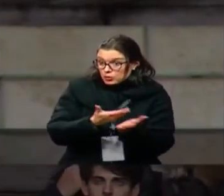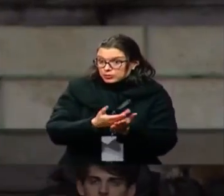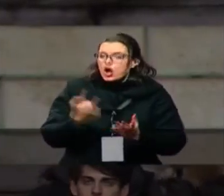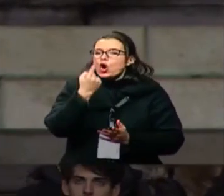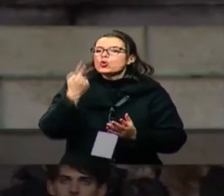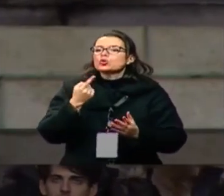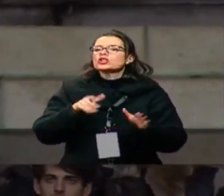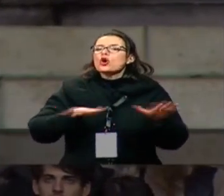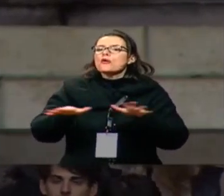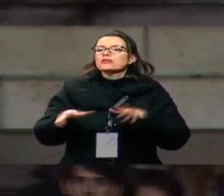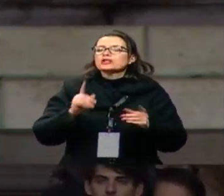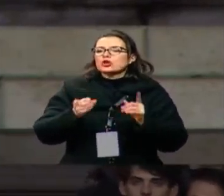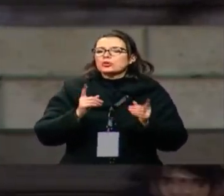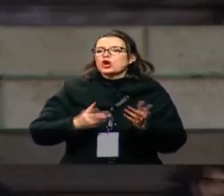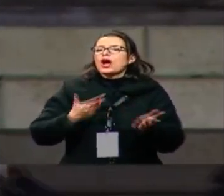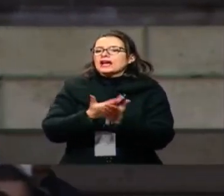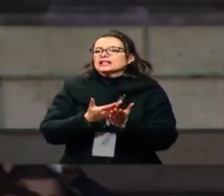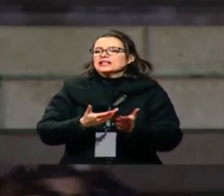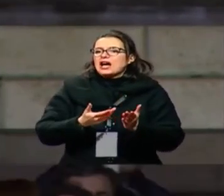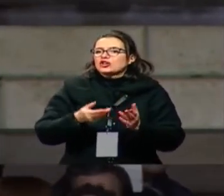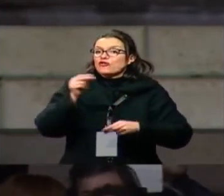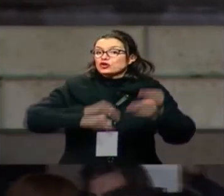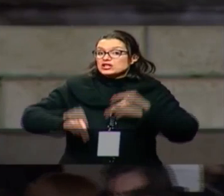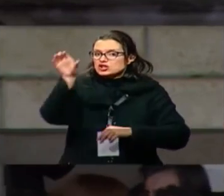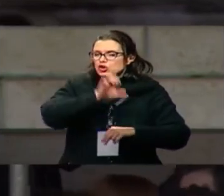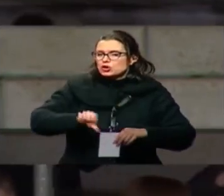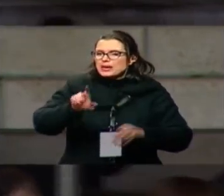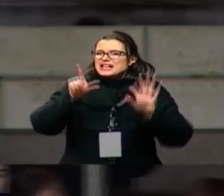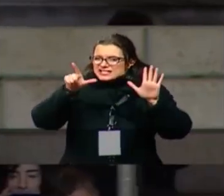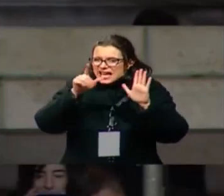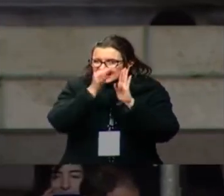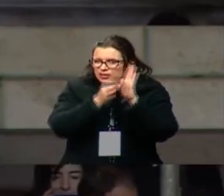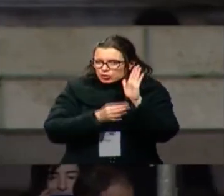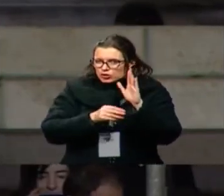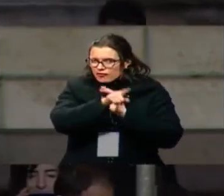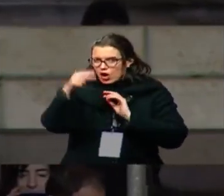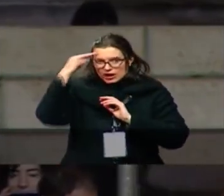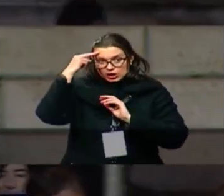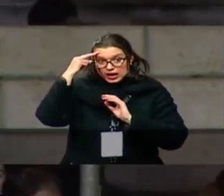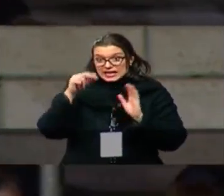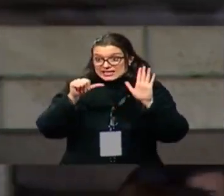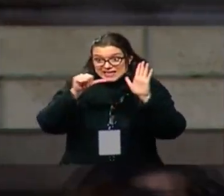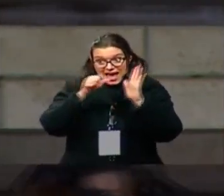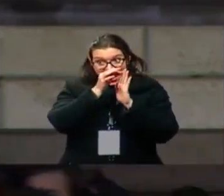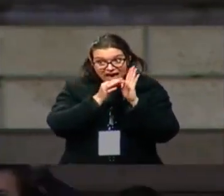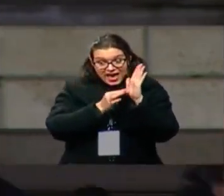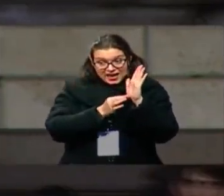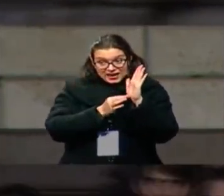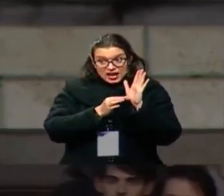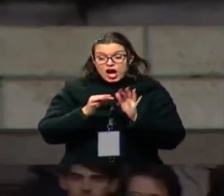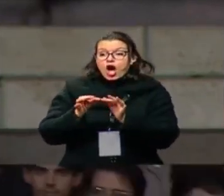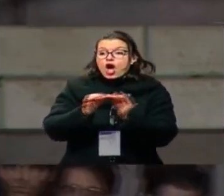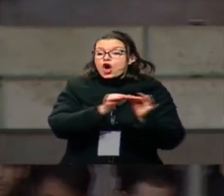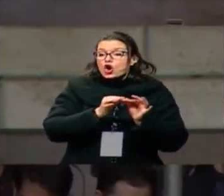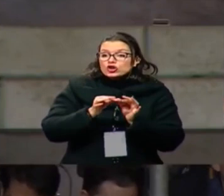alle europee con sette punti e se ve li ricordate i sei erano condivisione del debito con